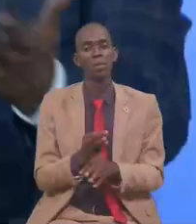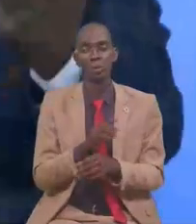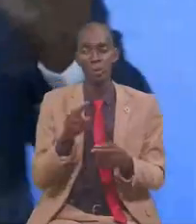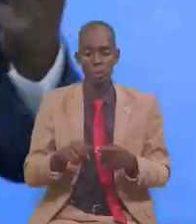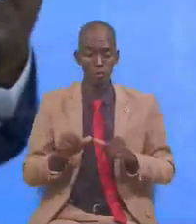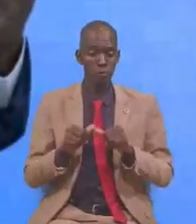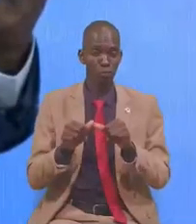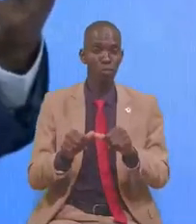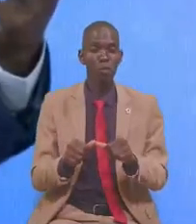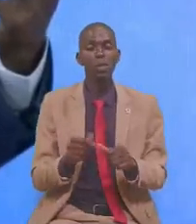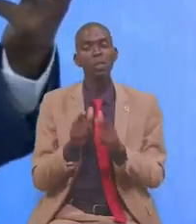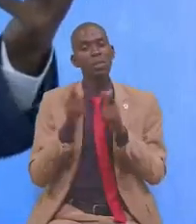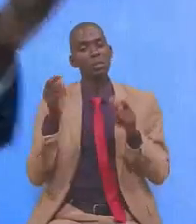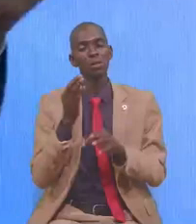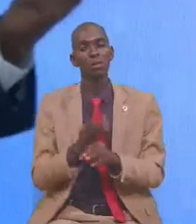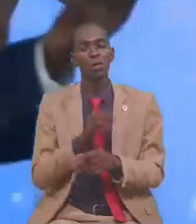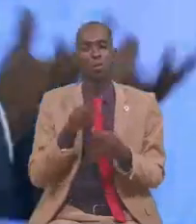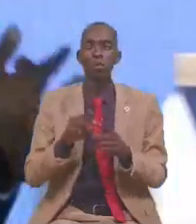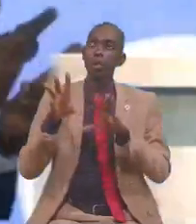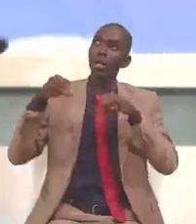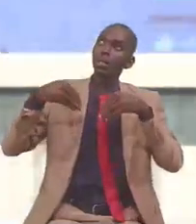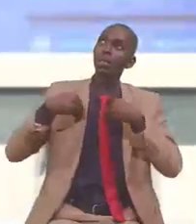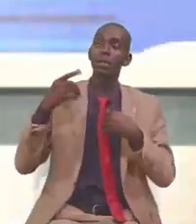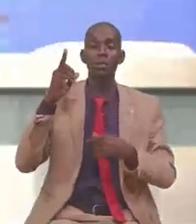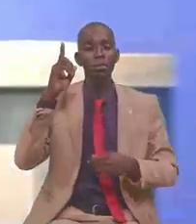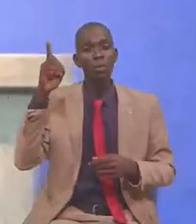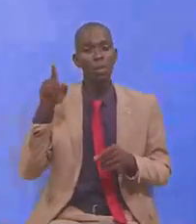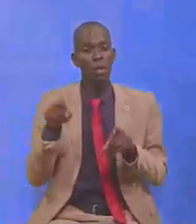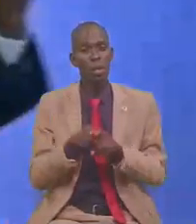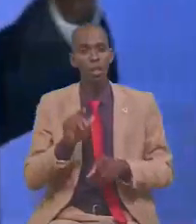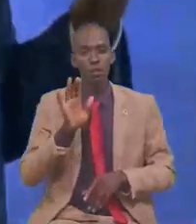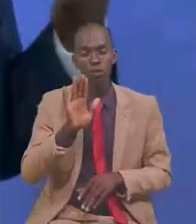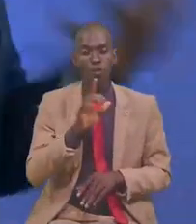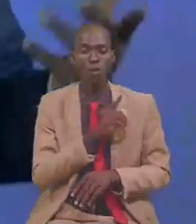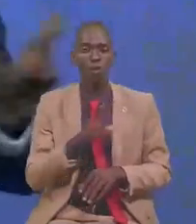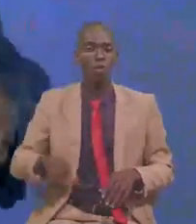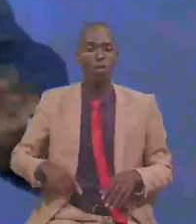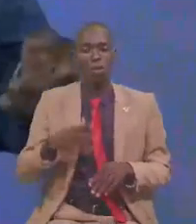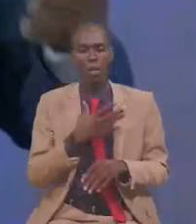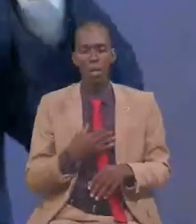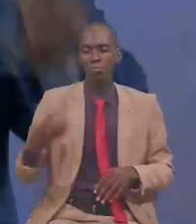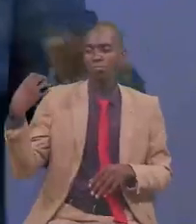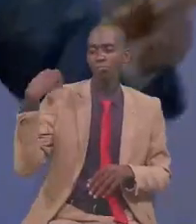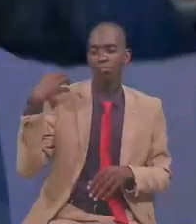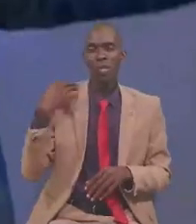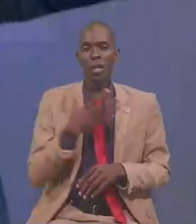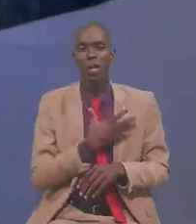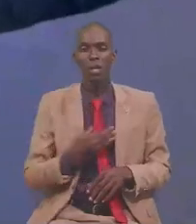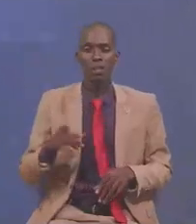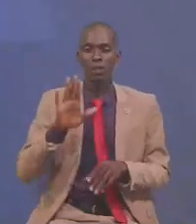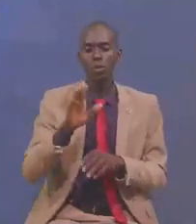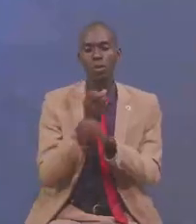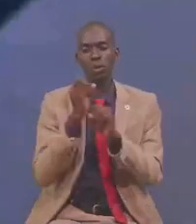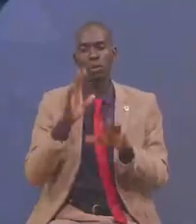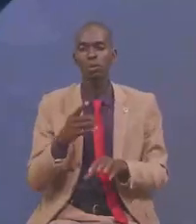c'est une grande foi. Quand tu le possèdes, quand tu l'acceptes comme ton Seigneur et ton Maître et ton Sauveur, et tu